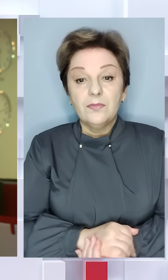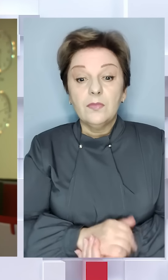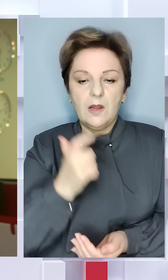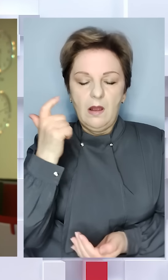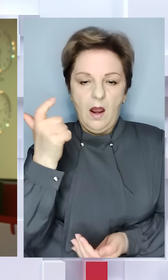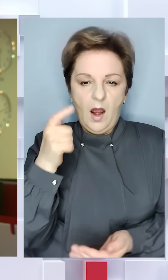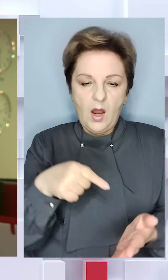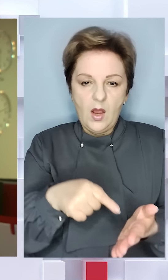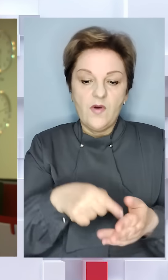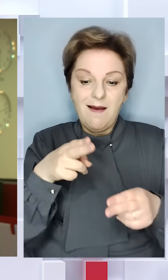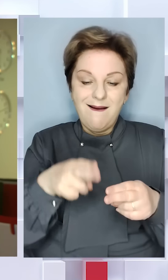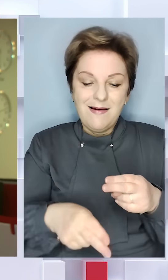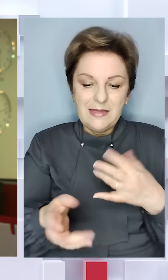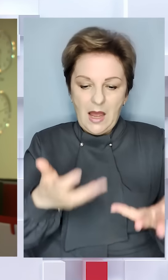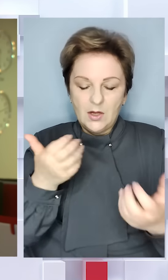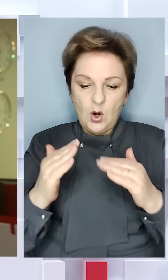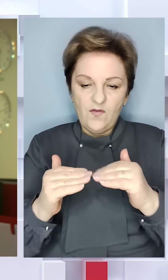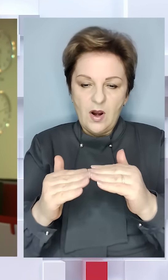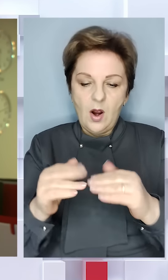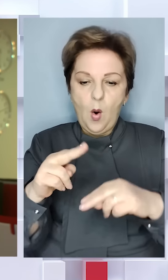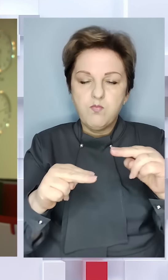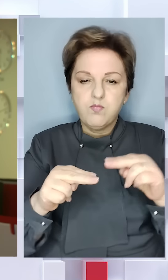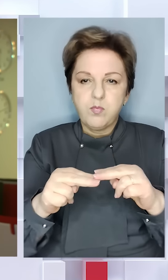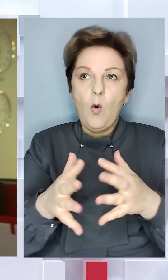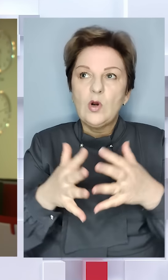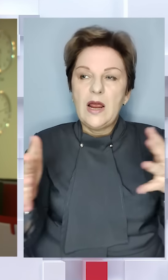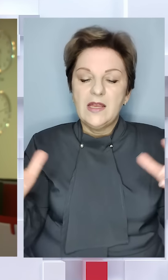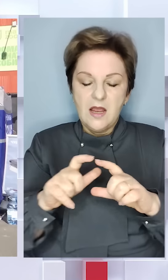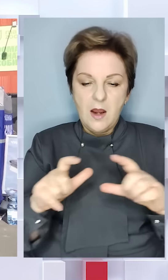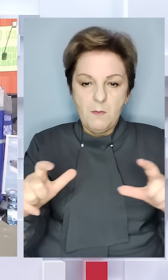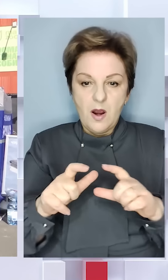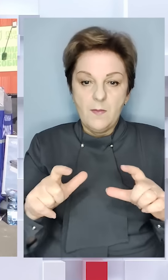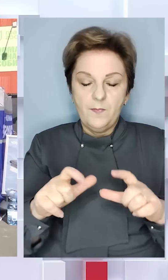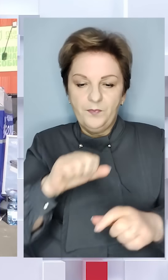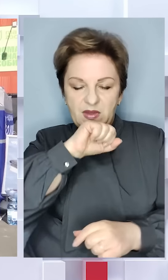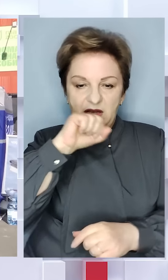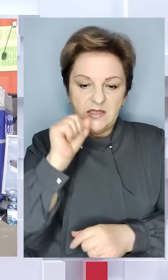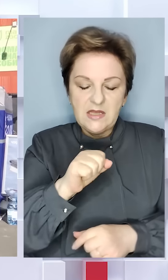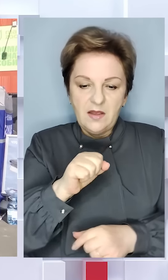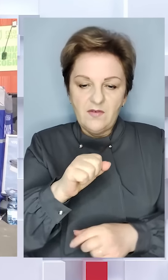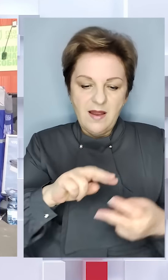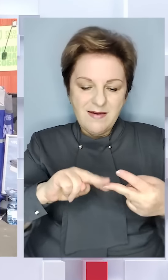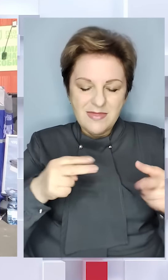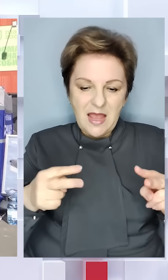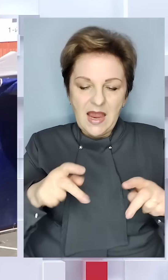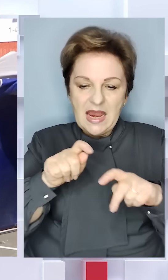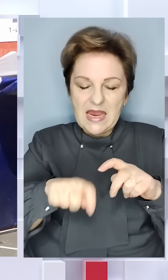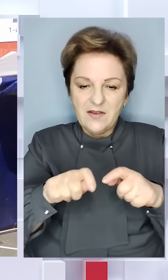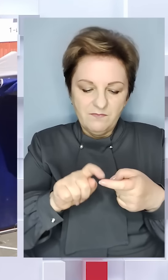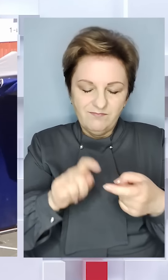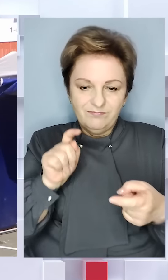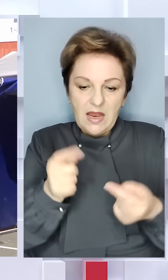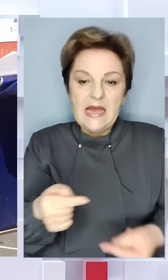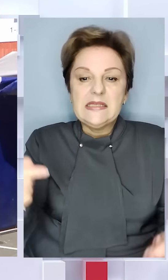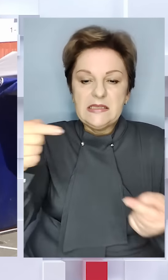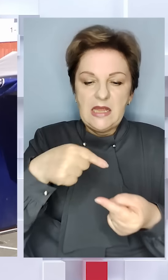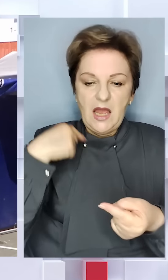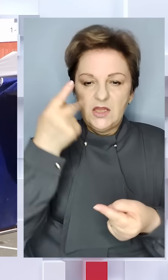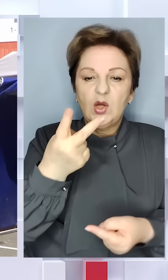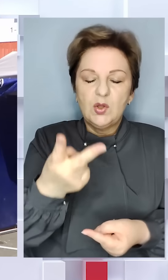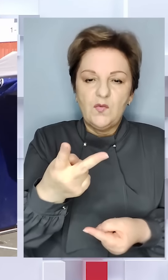У Харкові завершили розбір завалів будівельного гіпермаркету. І завдяки ДНК-експертизі змогли ідентифікувати